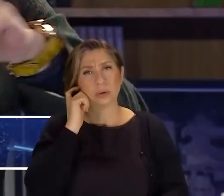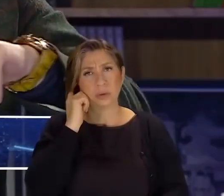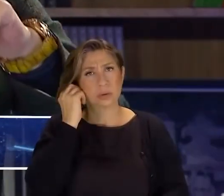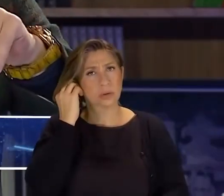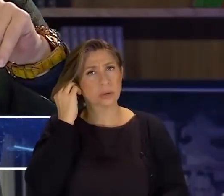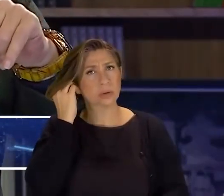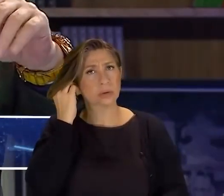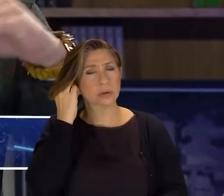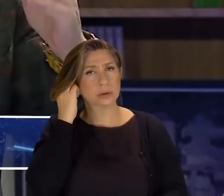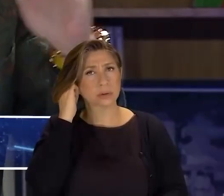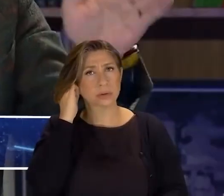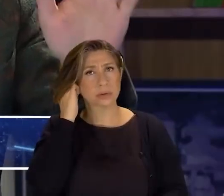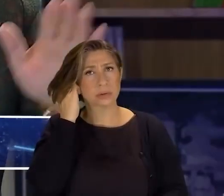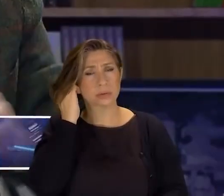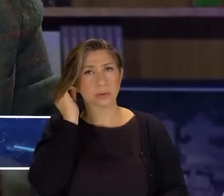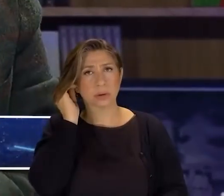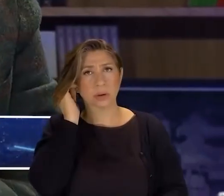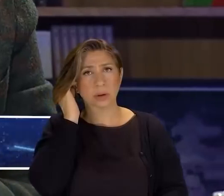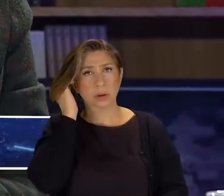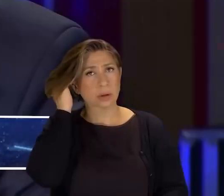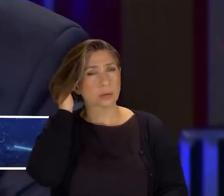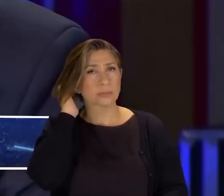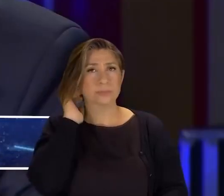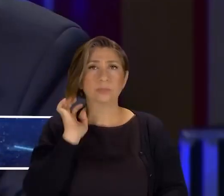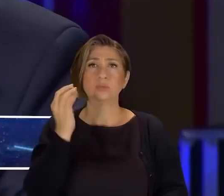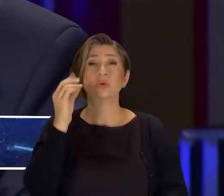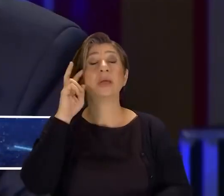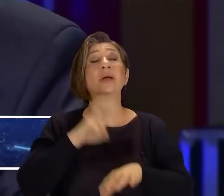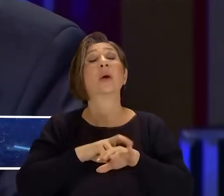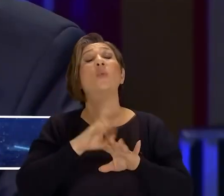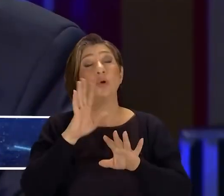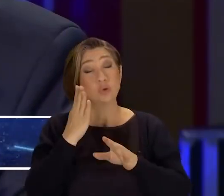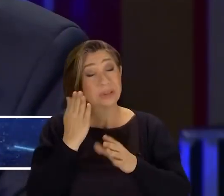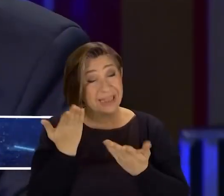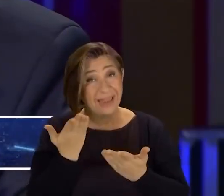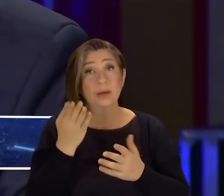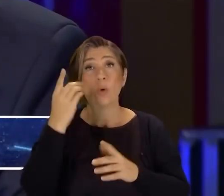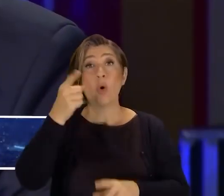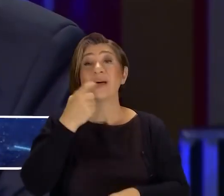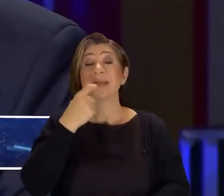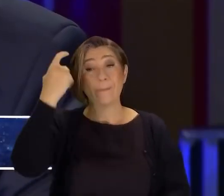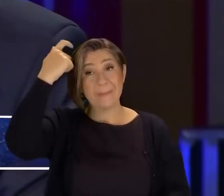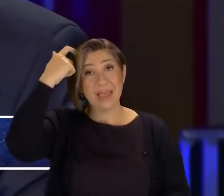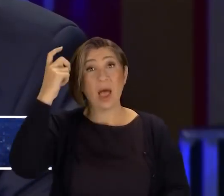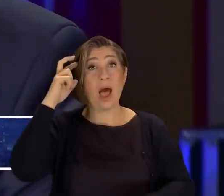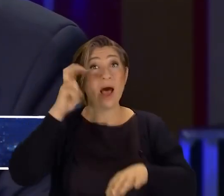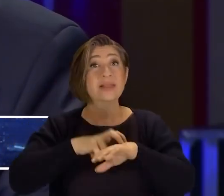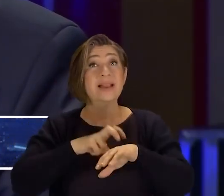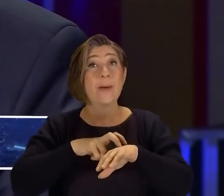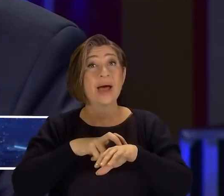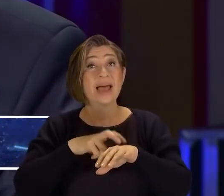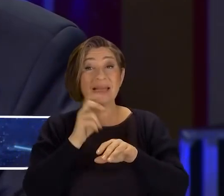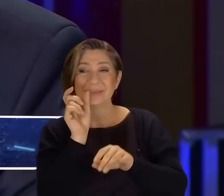çocuğun çünkü hatırlamasından bahsediyoruz yani öğrenmemesi çünkü, değil. Hatırlamıyor çünkü o yaştaki beyin hatırlama işlevini